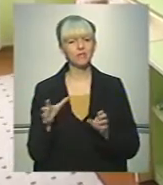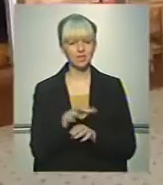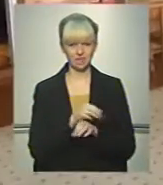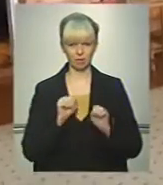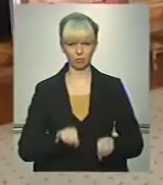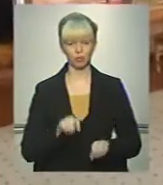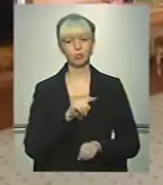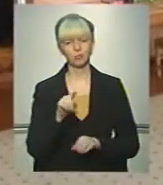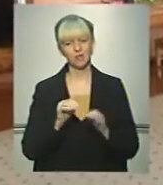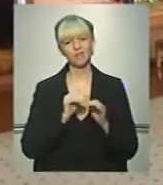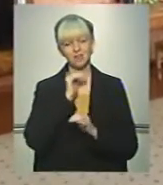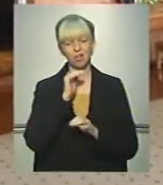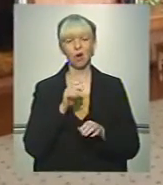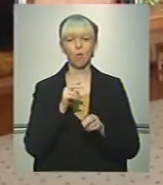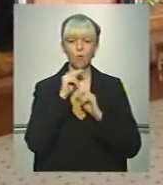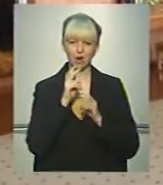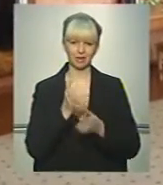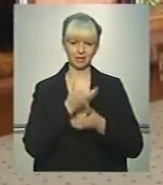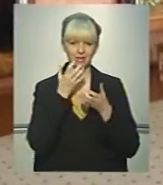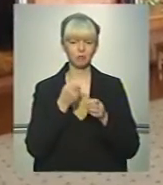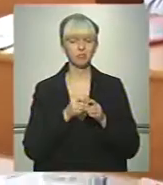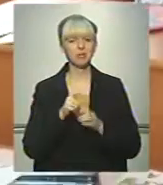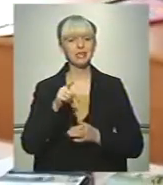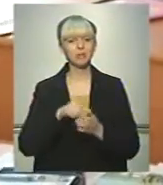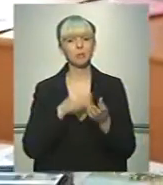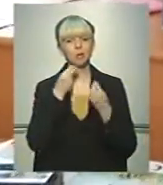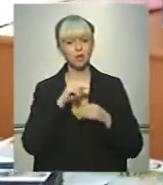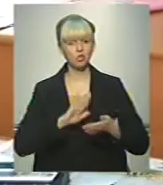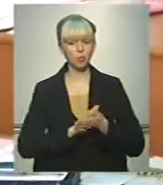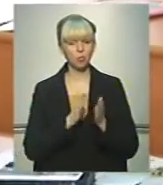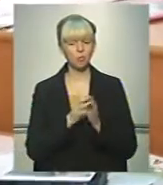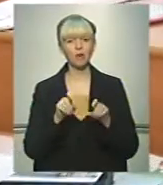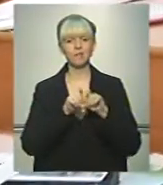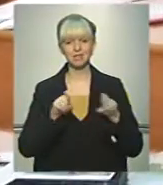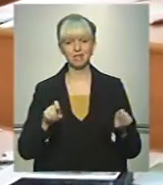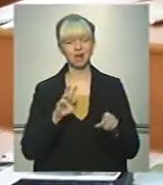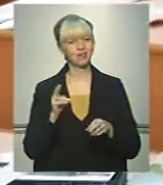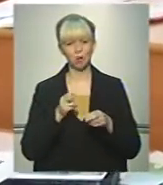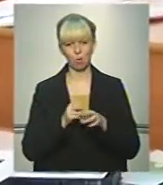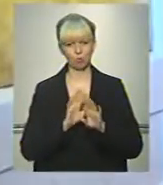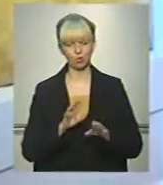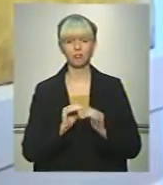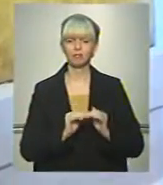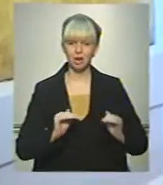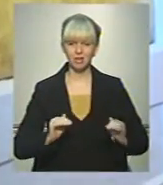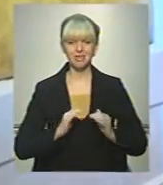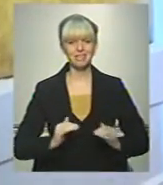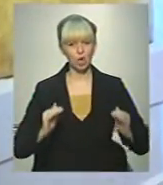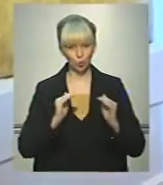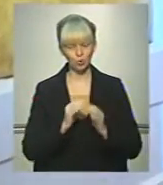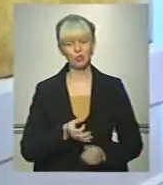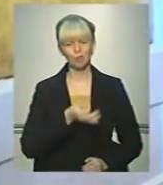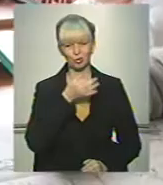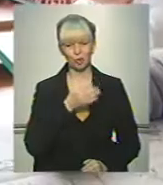можливе, аби їм вистачало уваги та тепла. Проте зізнаються, кращі умови б у закладі не завадили. А от малечий садочок